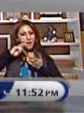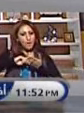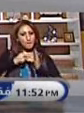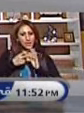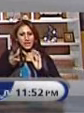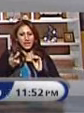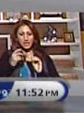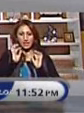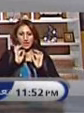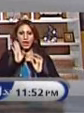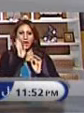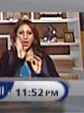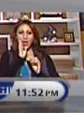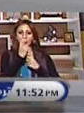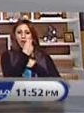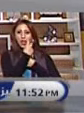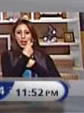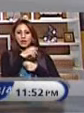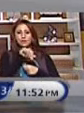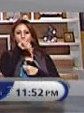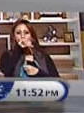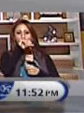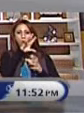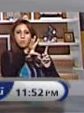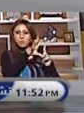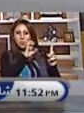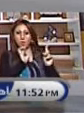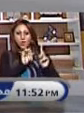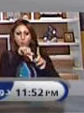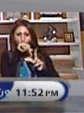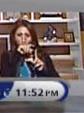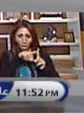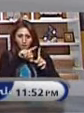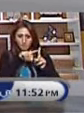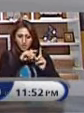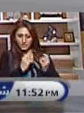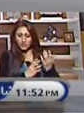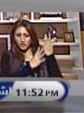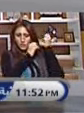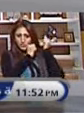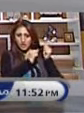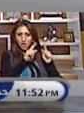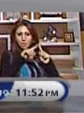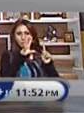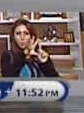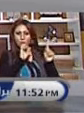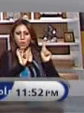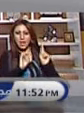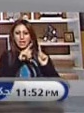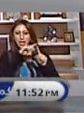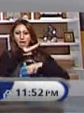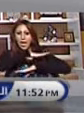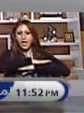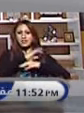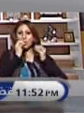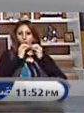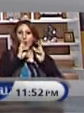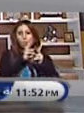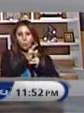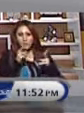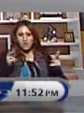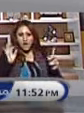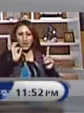نتعلم من رسولنا العظيم عليه الصلاه والسلام ادب الحوار هذا هو موضوع لقائنا اليوم مع فضيله العالم الجليل الدكتور عمر عبد الكافي